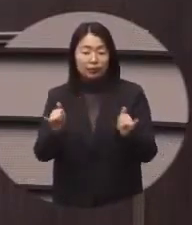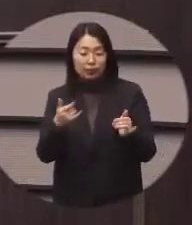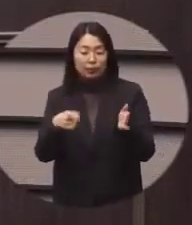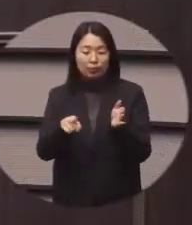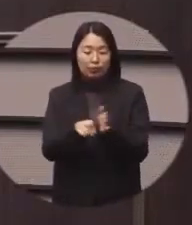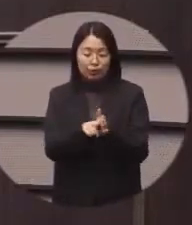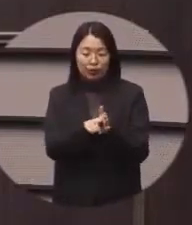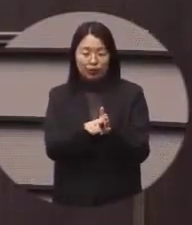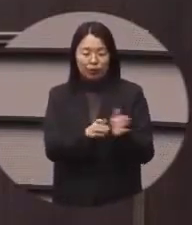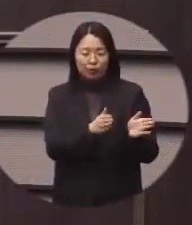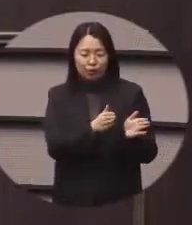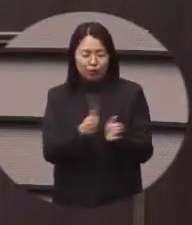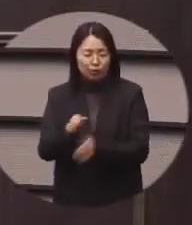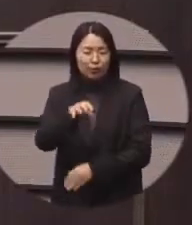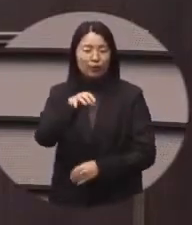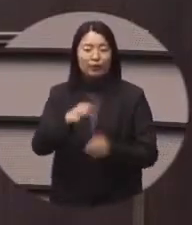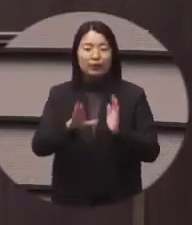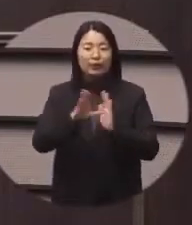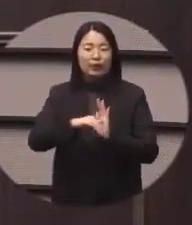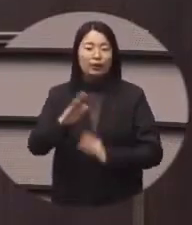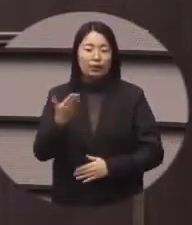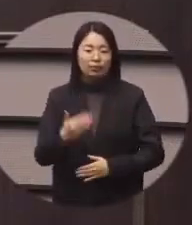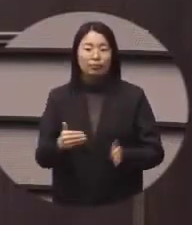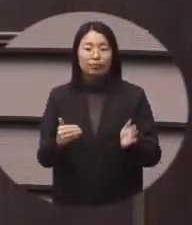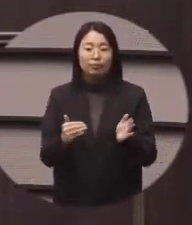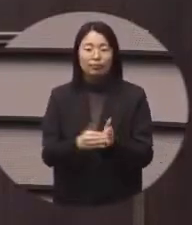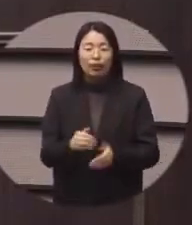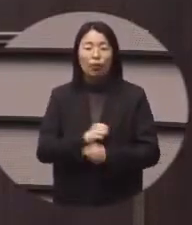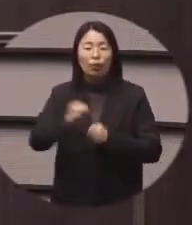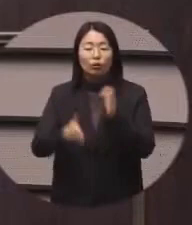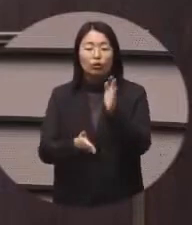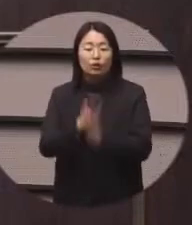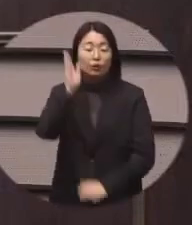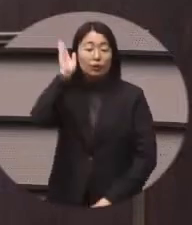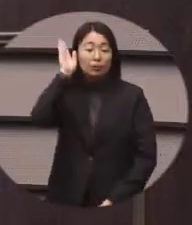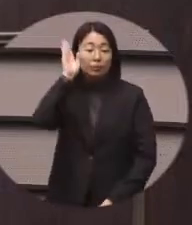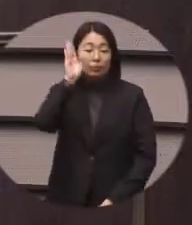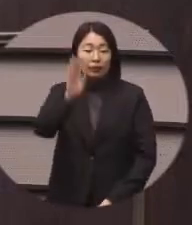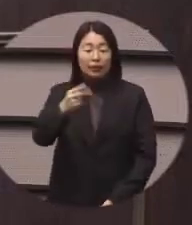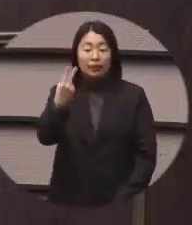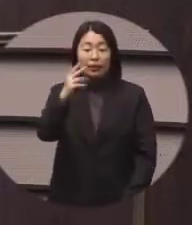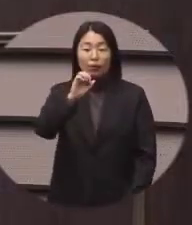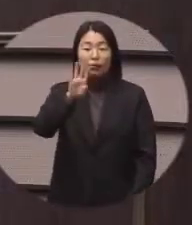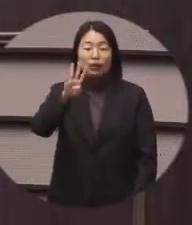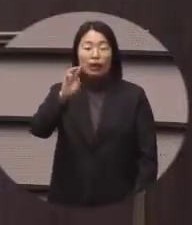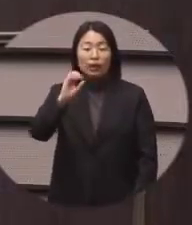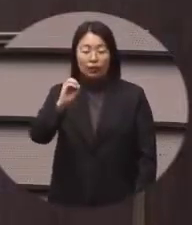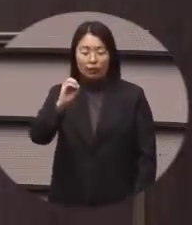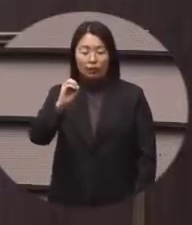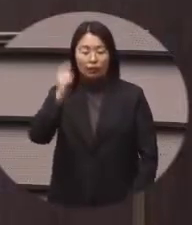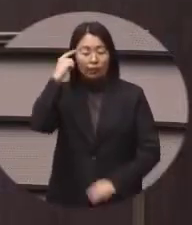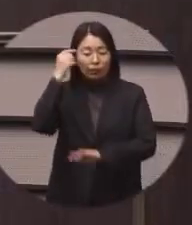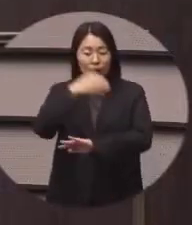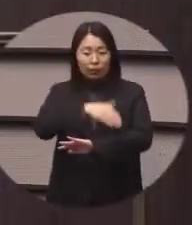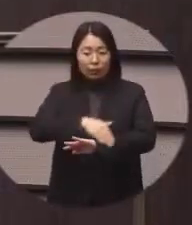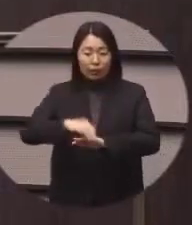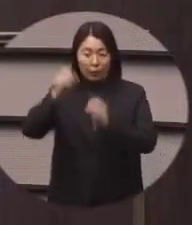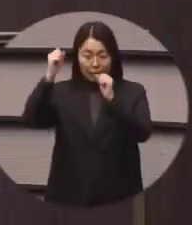해였습니다. 광주시 미래의 청사진을 담은 2040 도시기본기획 경기도 승인과